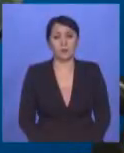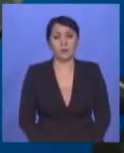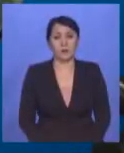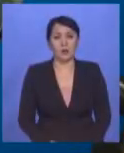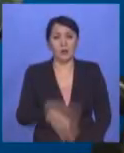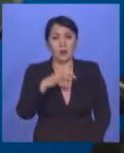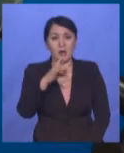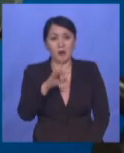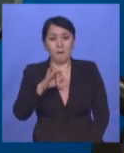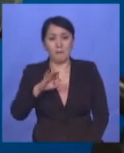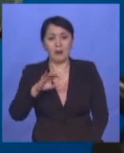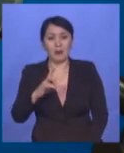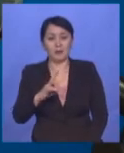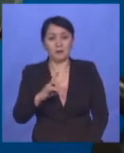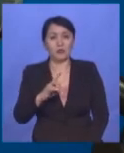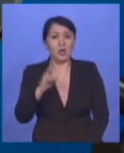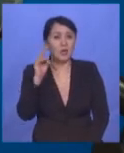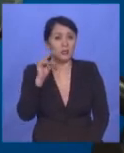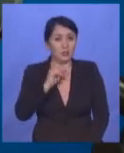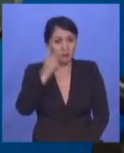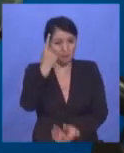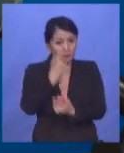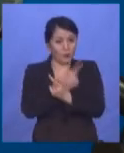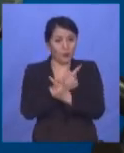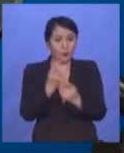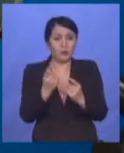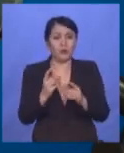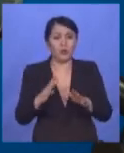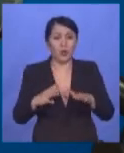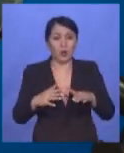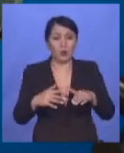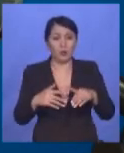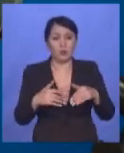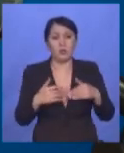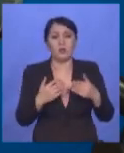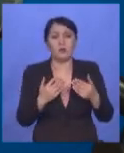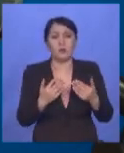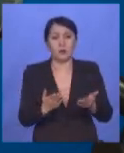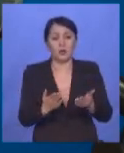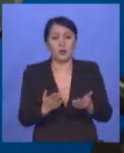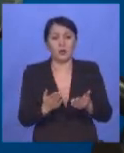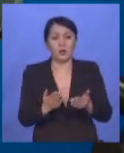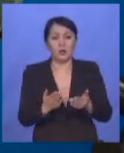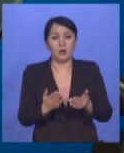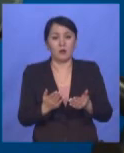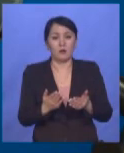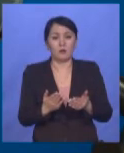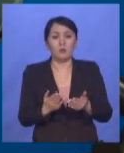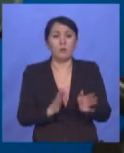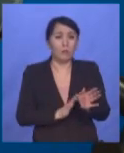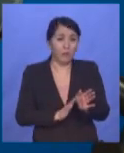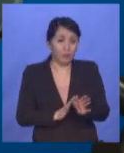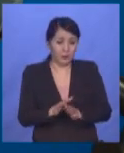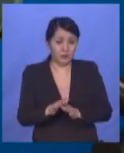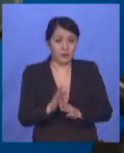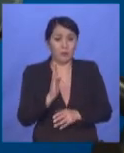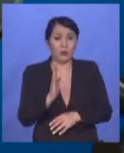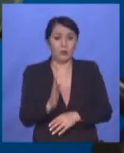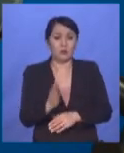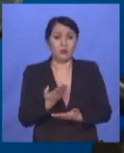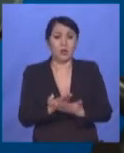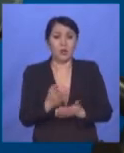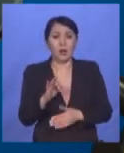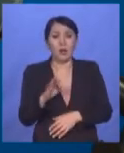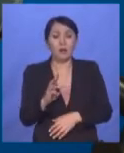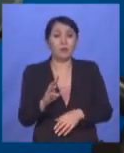Респонденттердің дұрыс емес алғашқы статистикалық деректерді ұсынуын көрсететін жеткілікті негіздер болған жағдайда